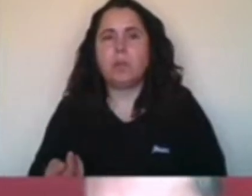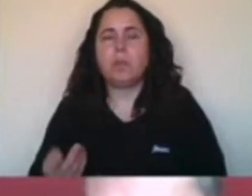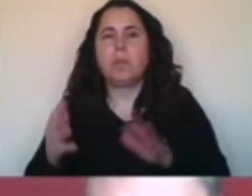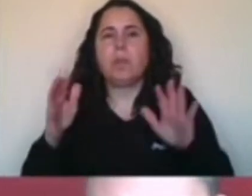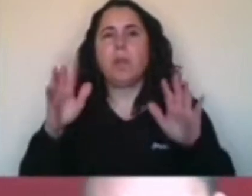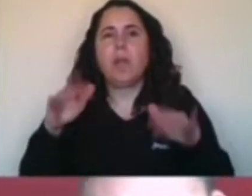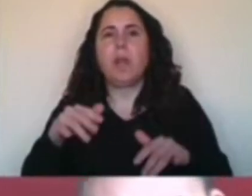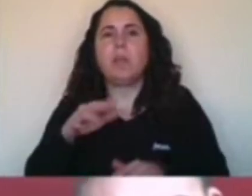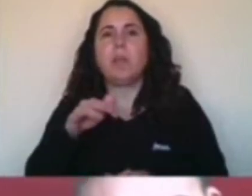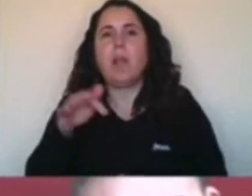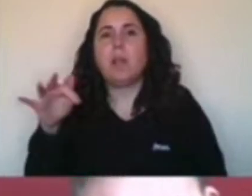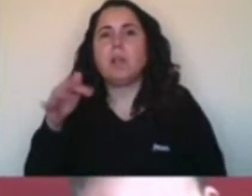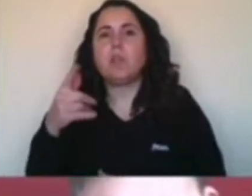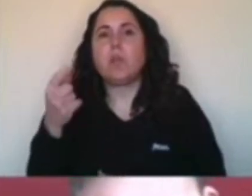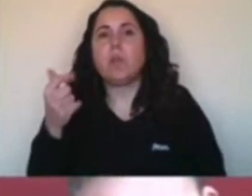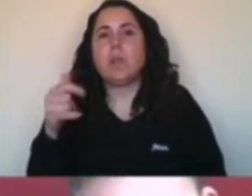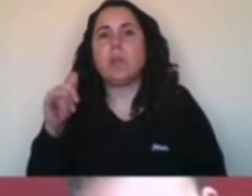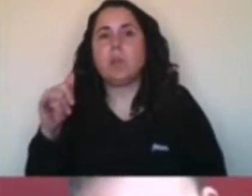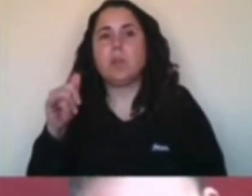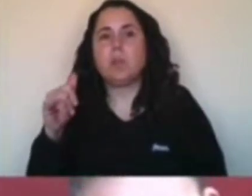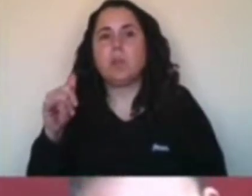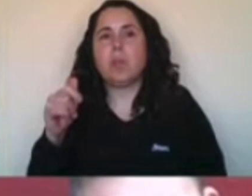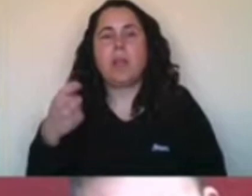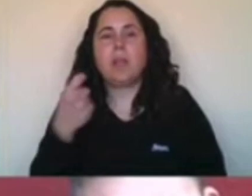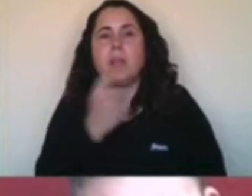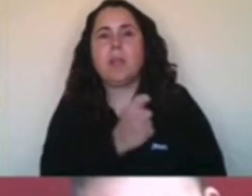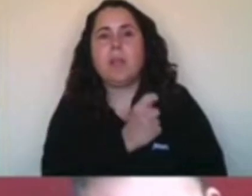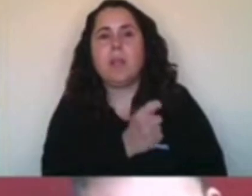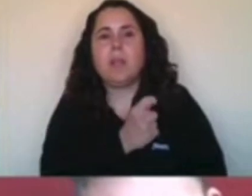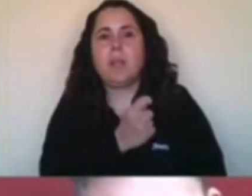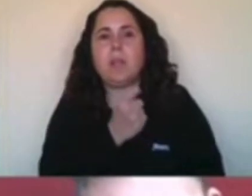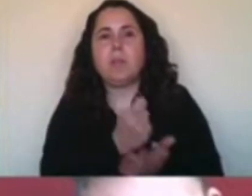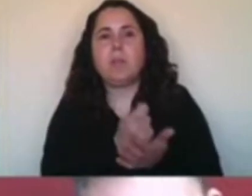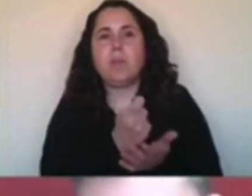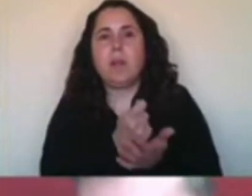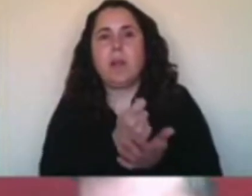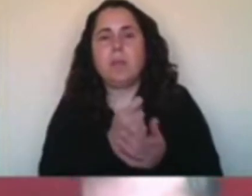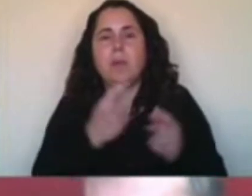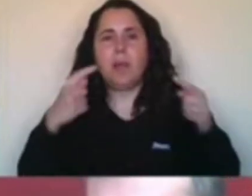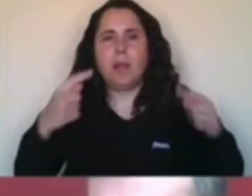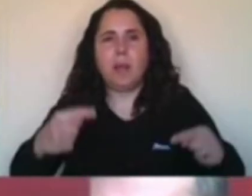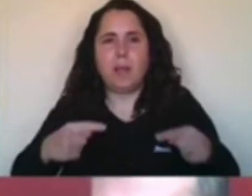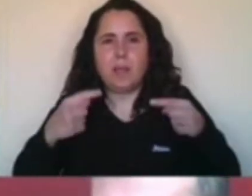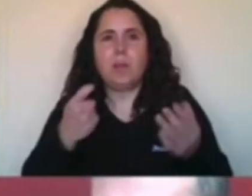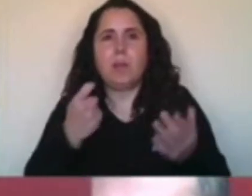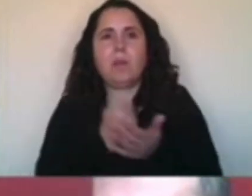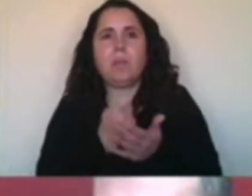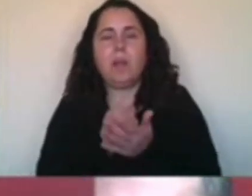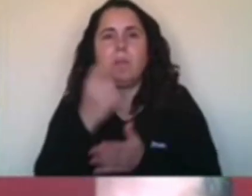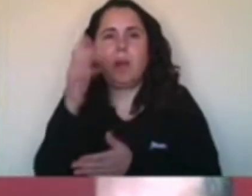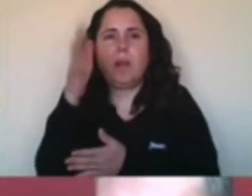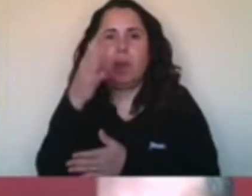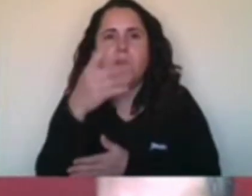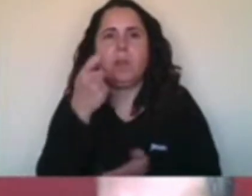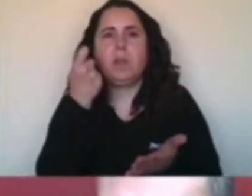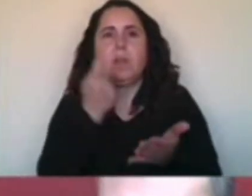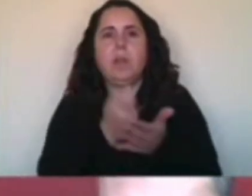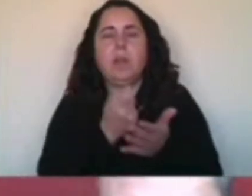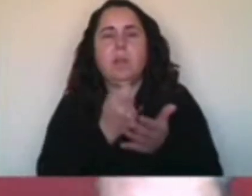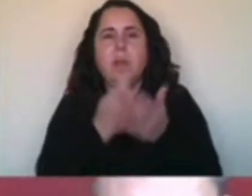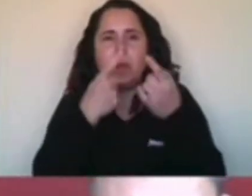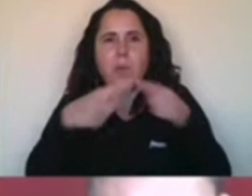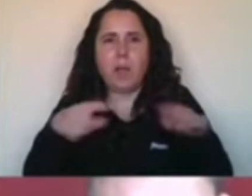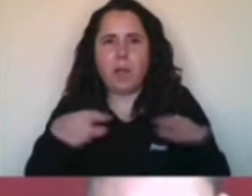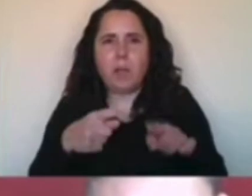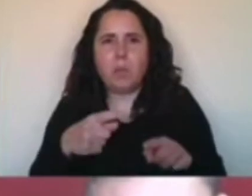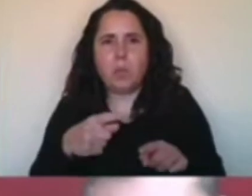esperant aquests diners que tenen vostès que donar-los per a pagar les carrosses, per a pagar banderins, per a pagar músiques. Això